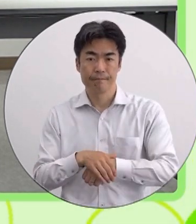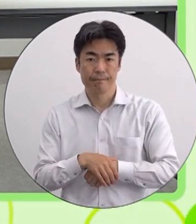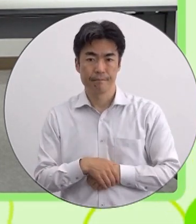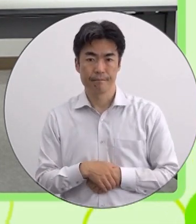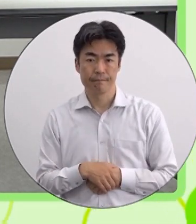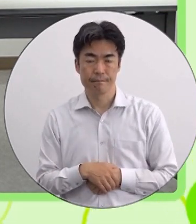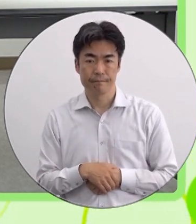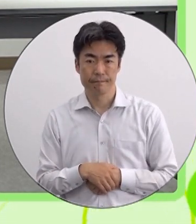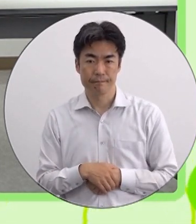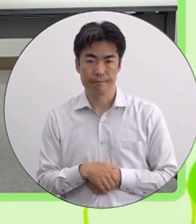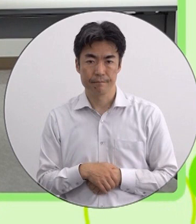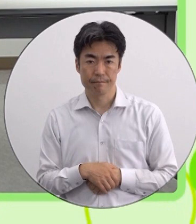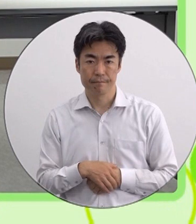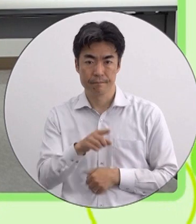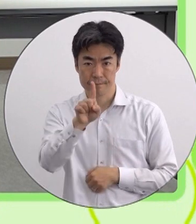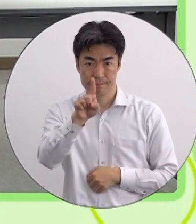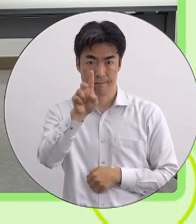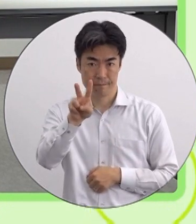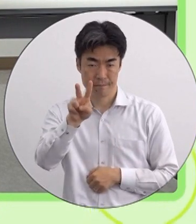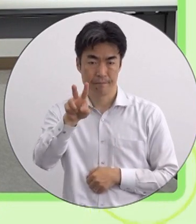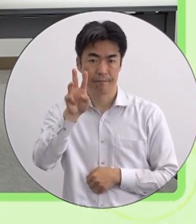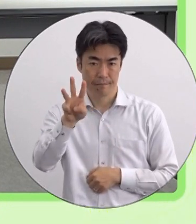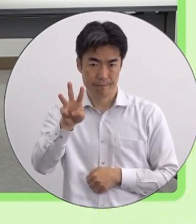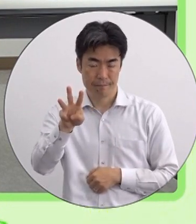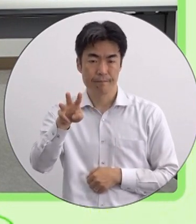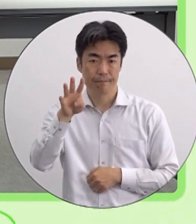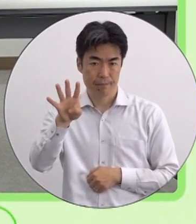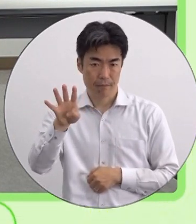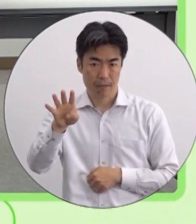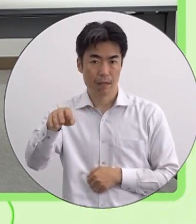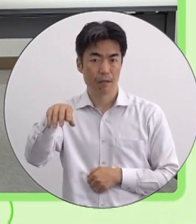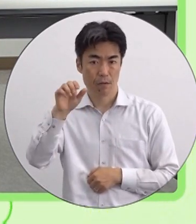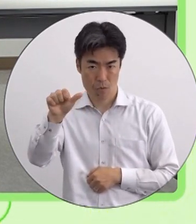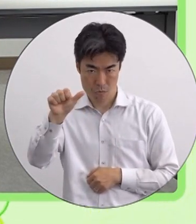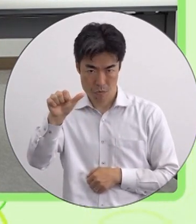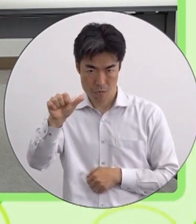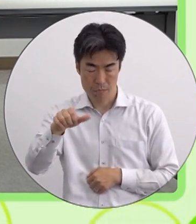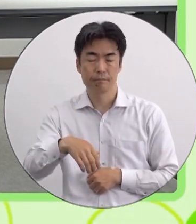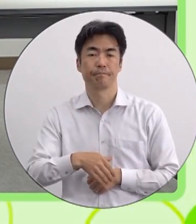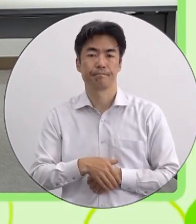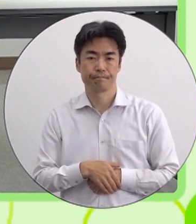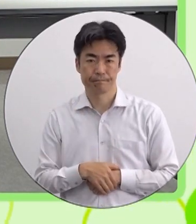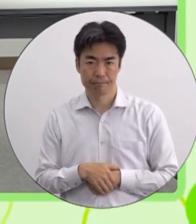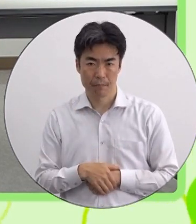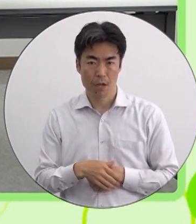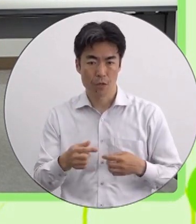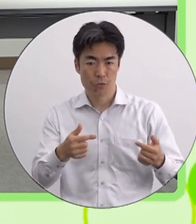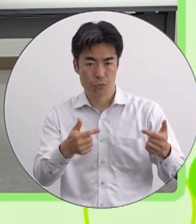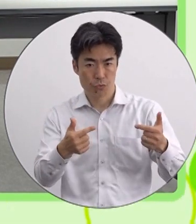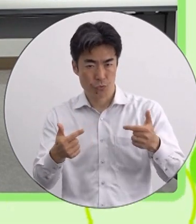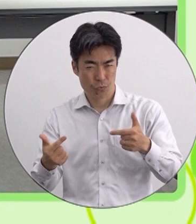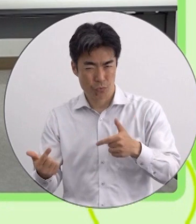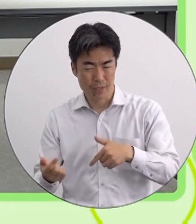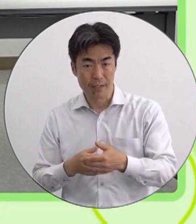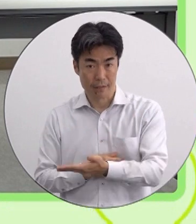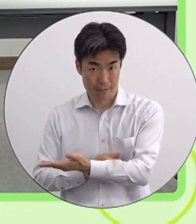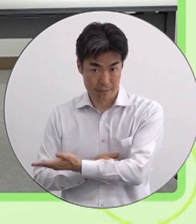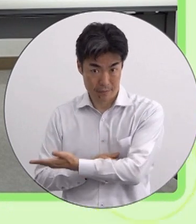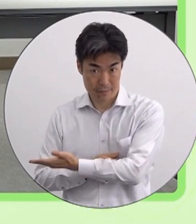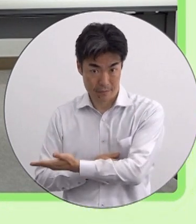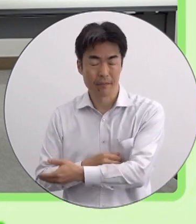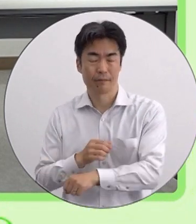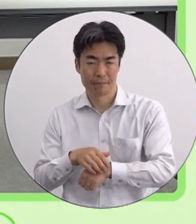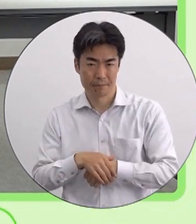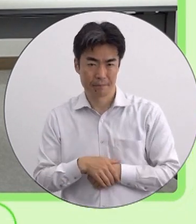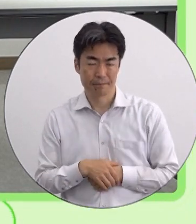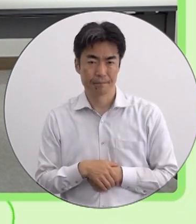を十分に絞り込みます。 1,2,3,4,5。 ゆっくり左後ろに胸を